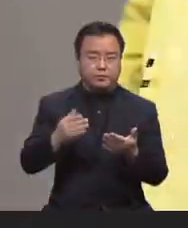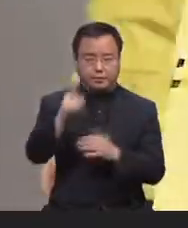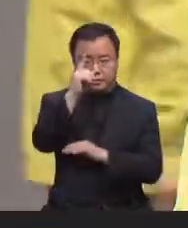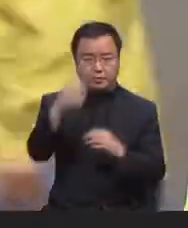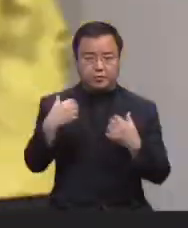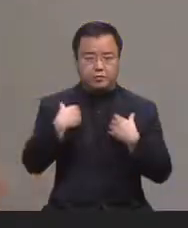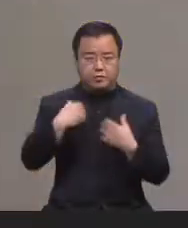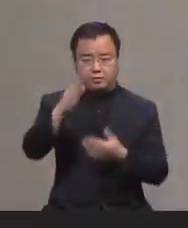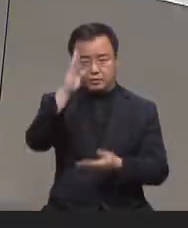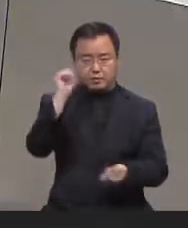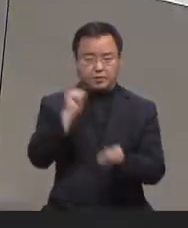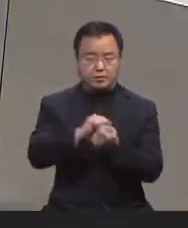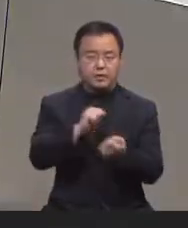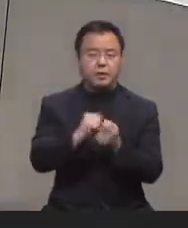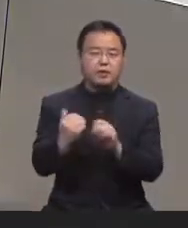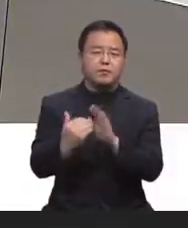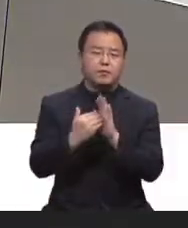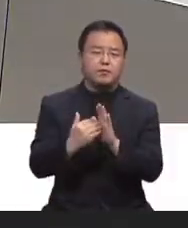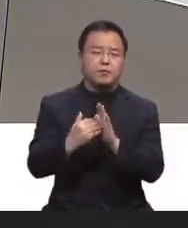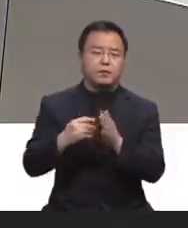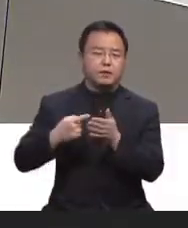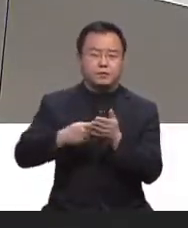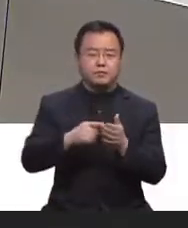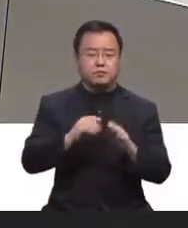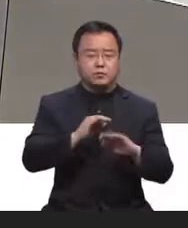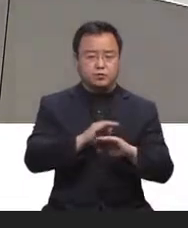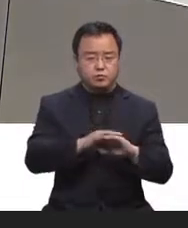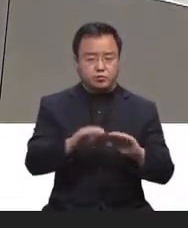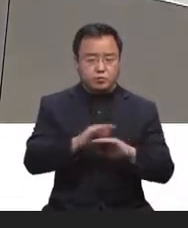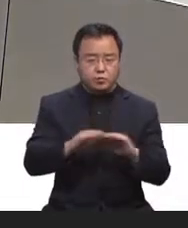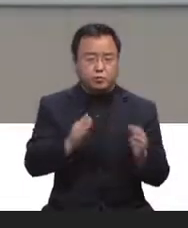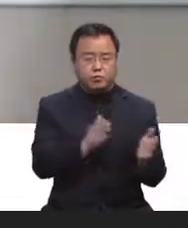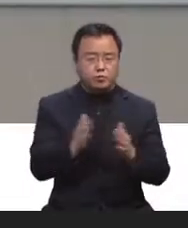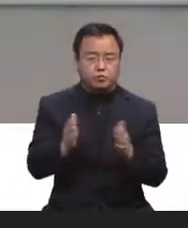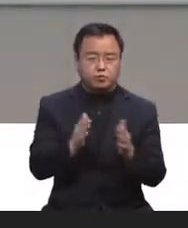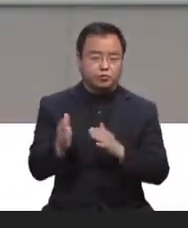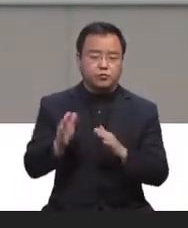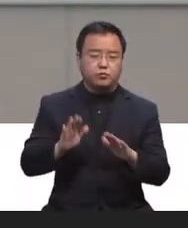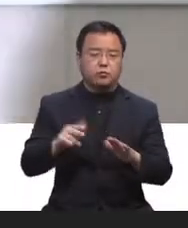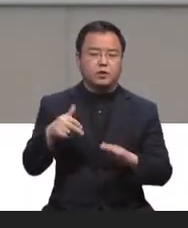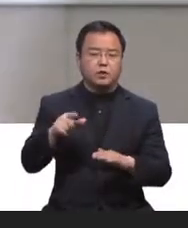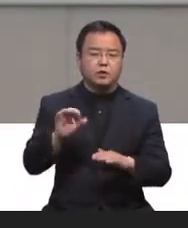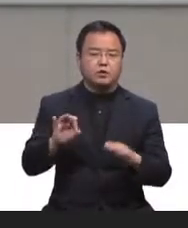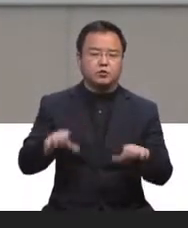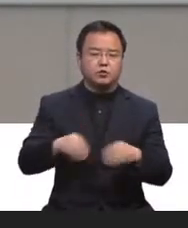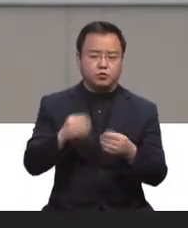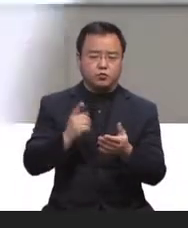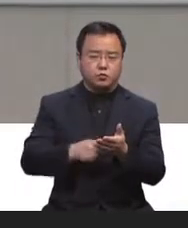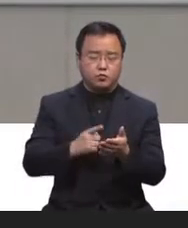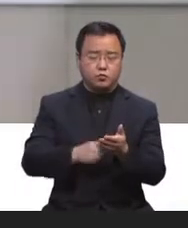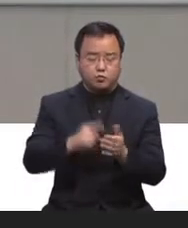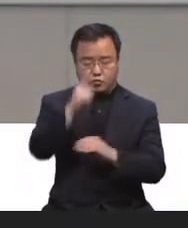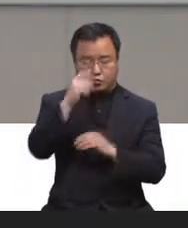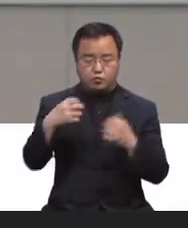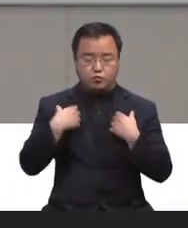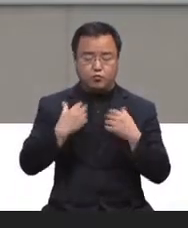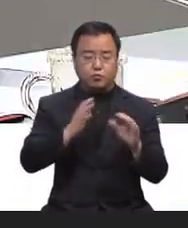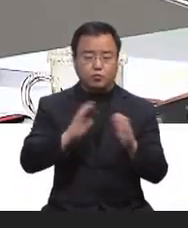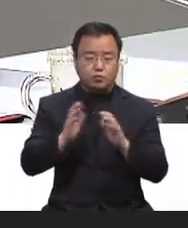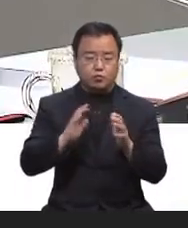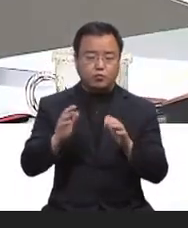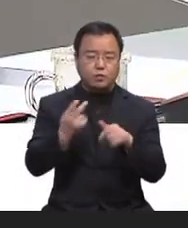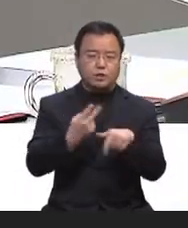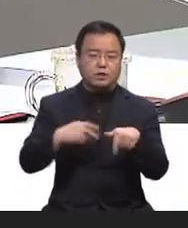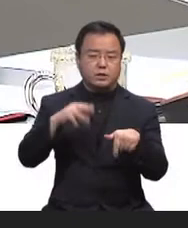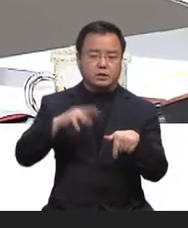나섰습니다 정세균 국무총리는 오늘 정부서울청사에서 범정부 대책 회의를 열고 인천공항에 비롯한